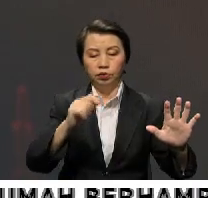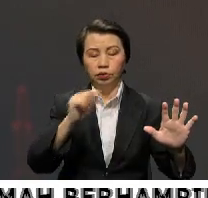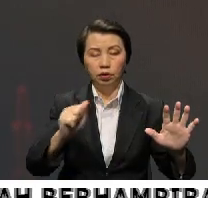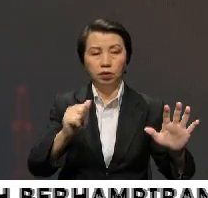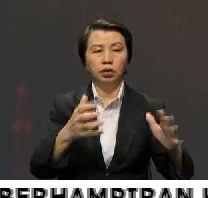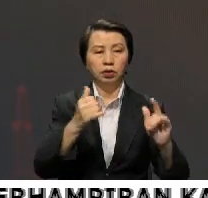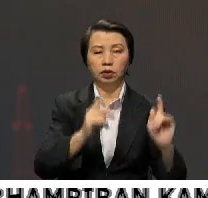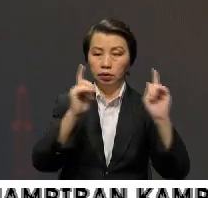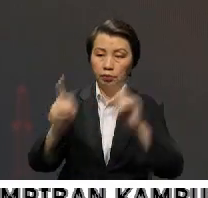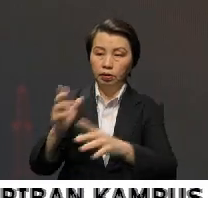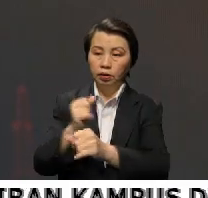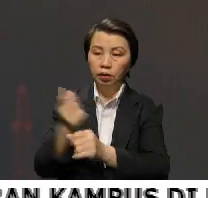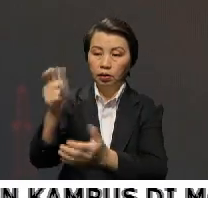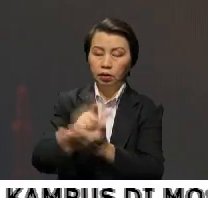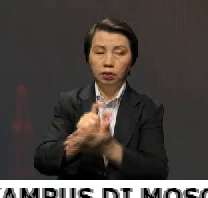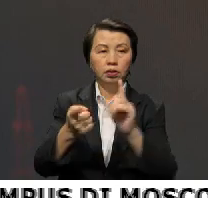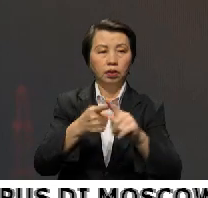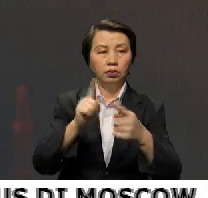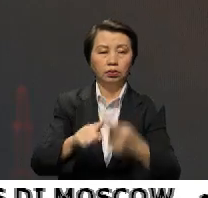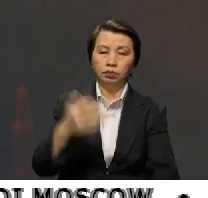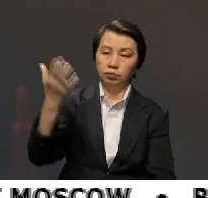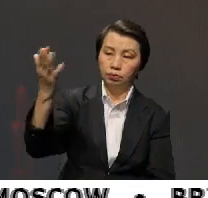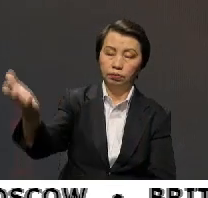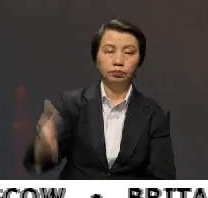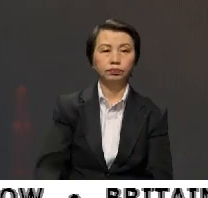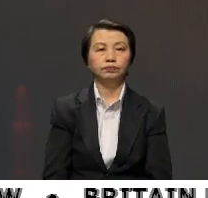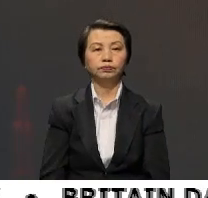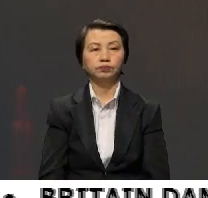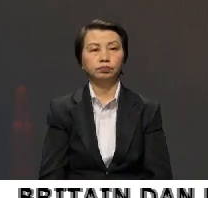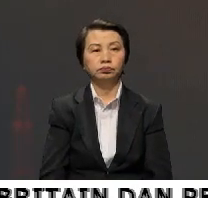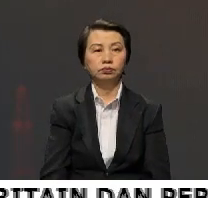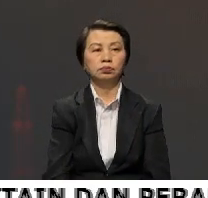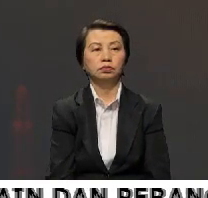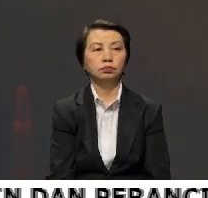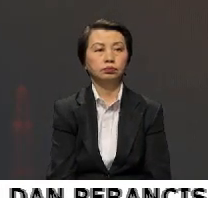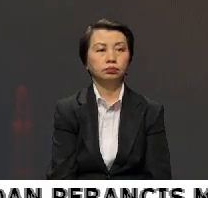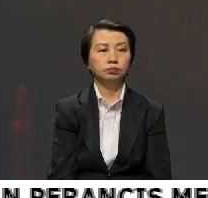saja mendapatkan pelaporan bersama sahabat pelapor kita di Langkawi.